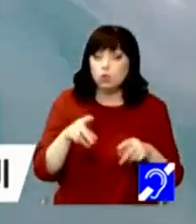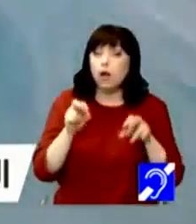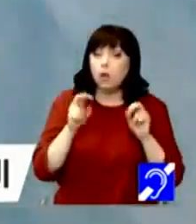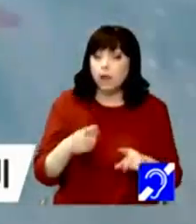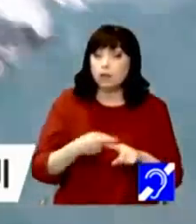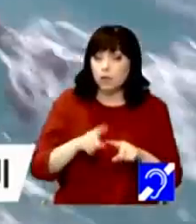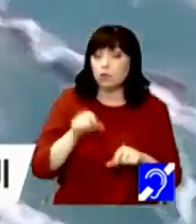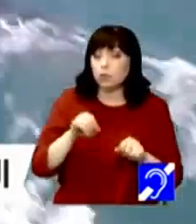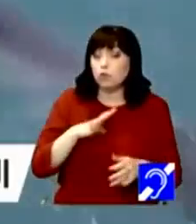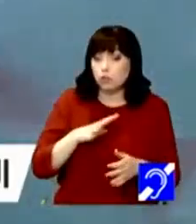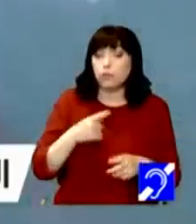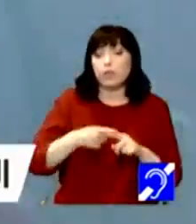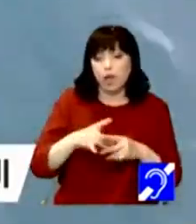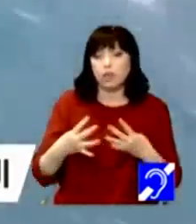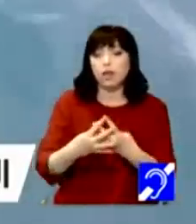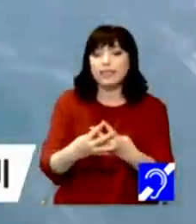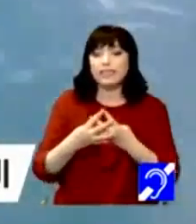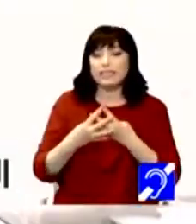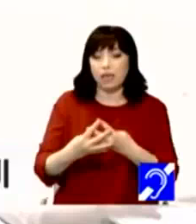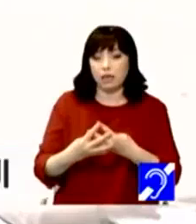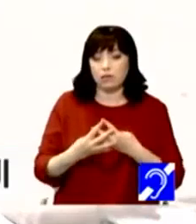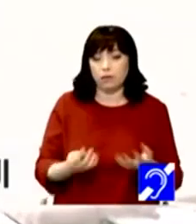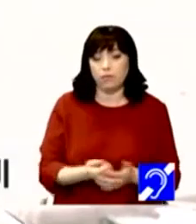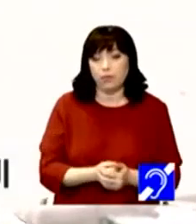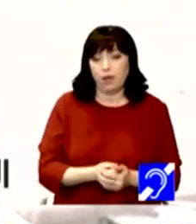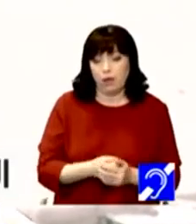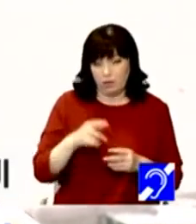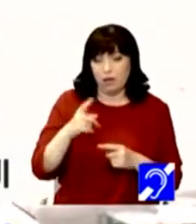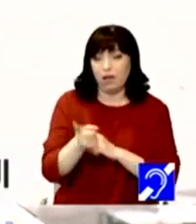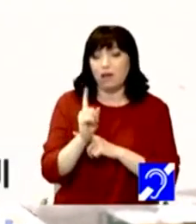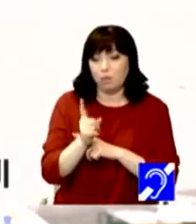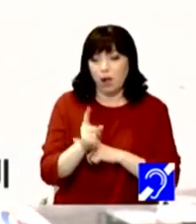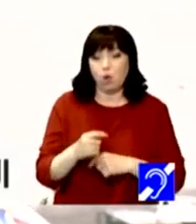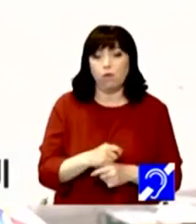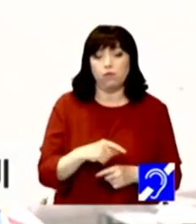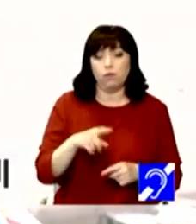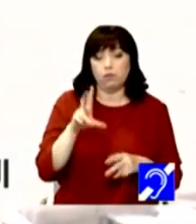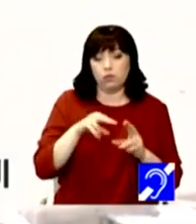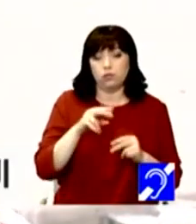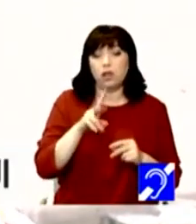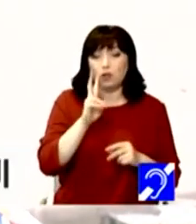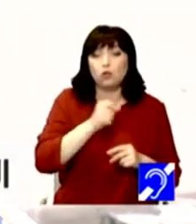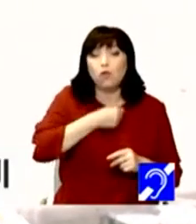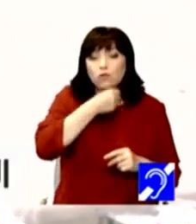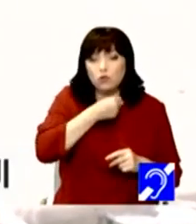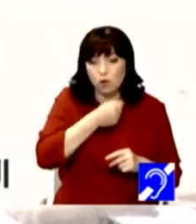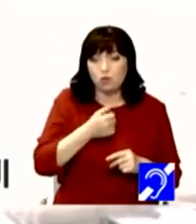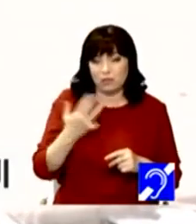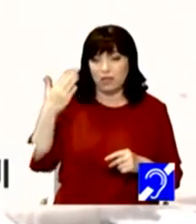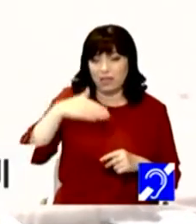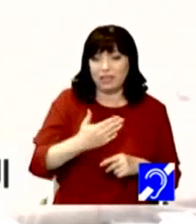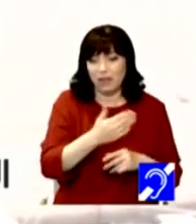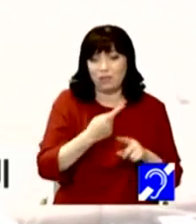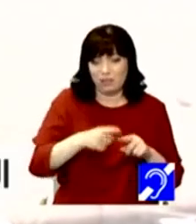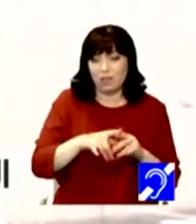îl constituie plasele pescarilor. Toate categoriile. Am înregistrat de la pui până la adulți, în principal adulți. Cel puțin pe